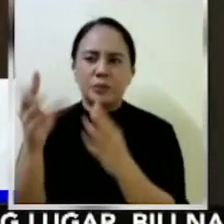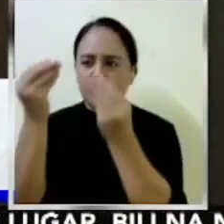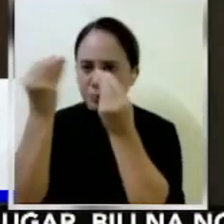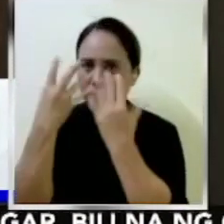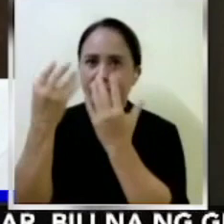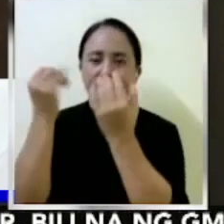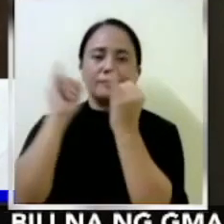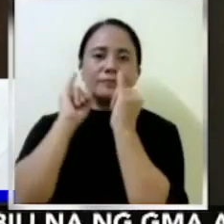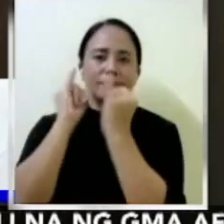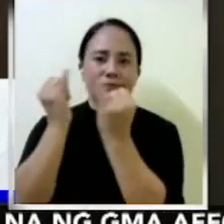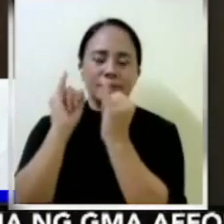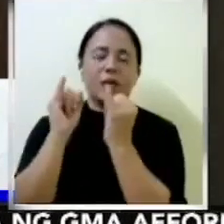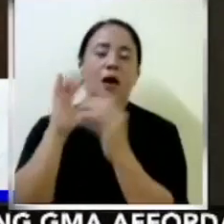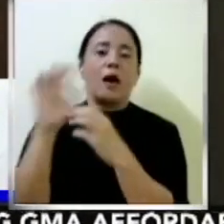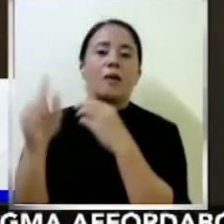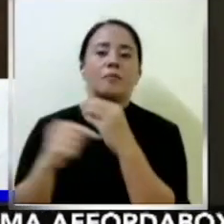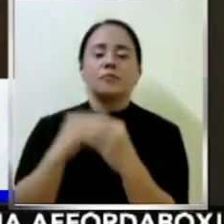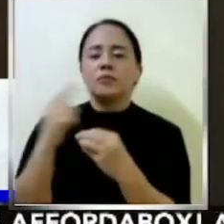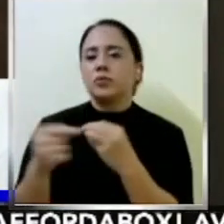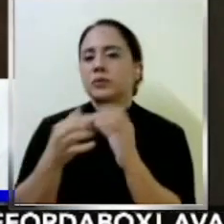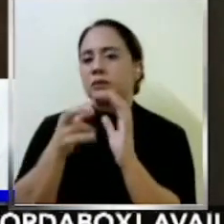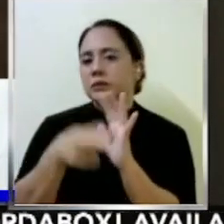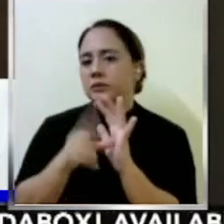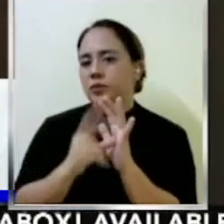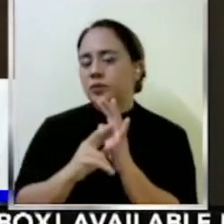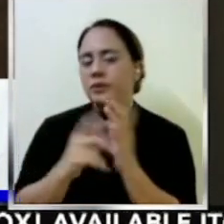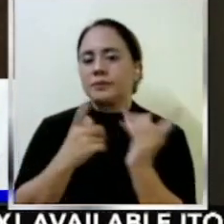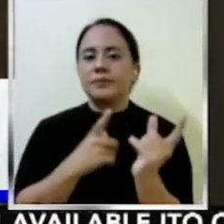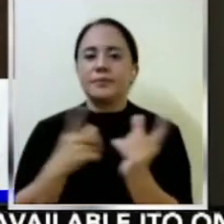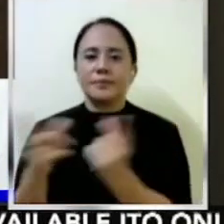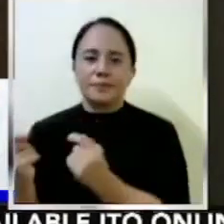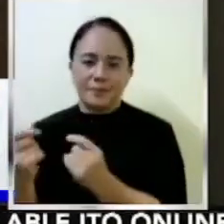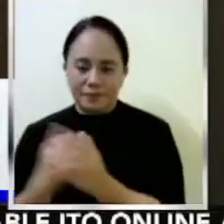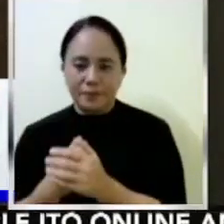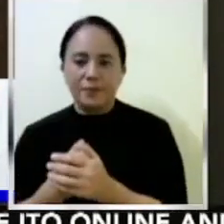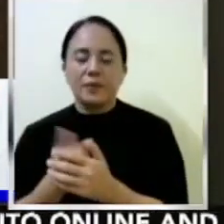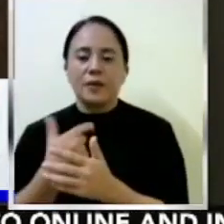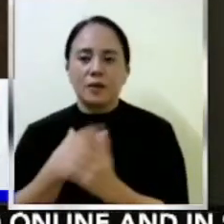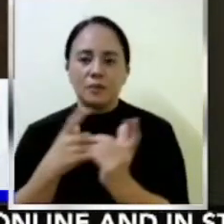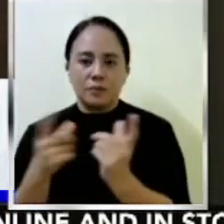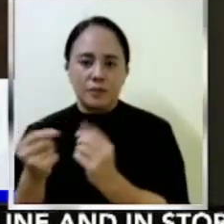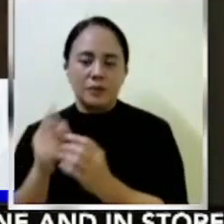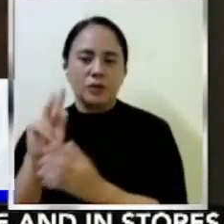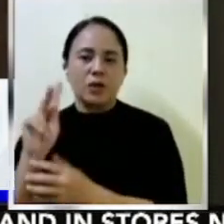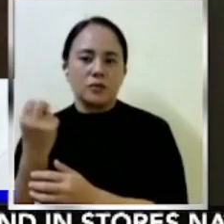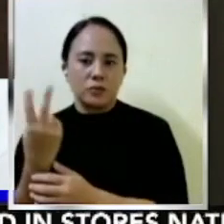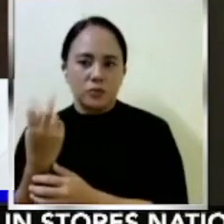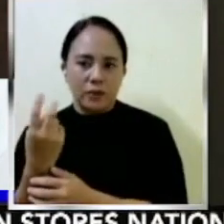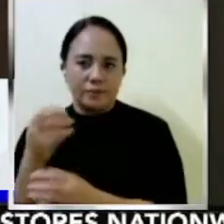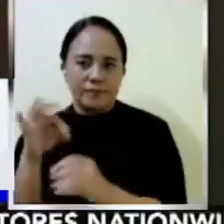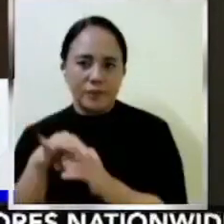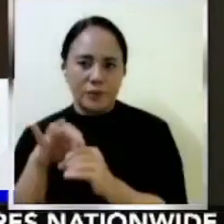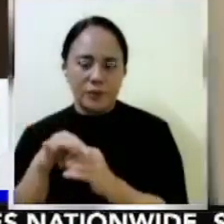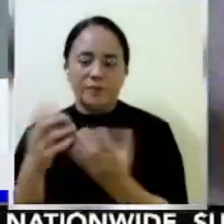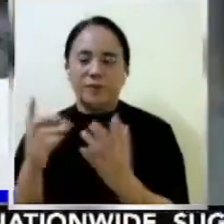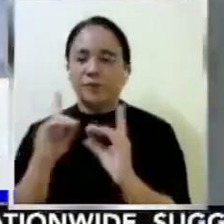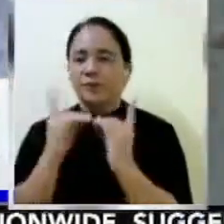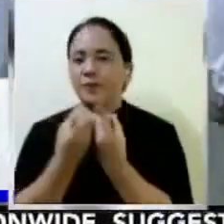regard to the review of the implementation of the K-12 program of the Department of